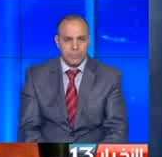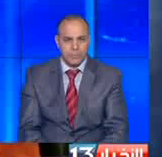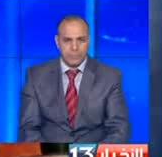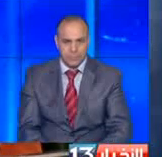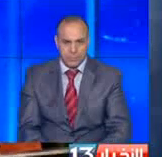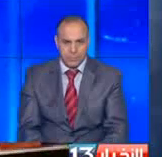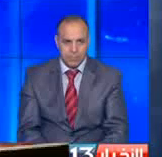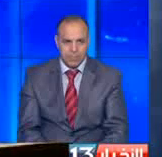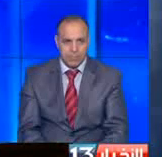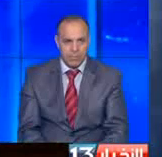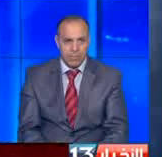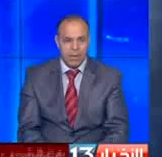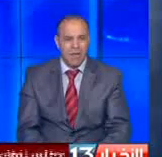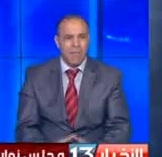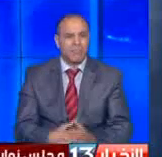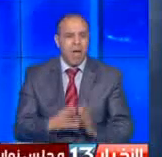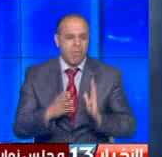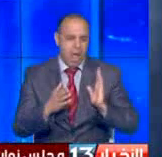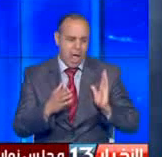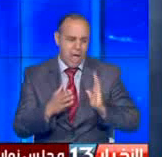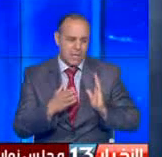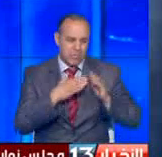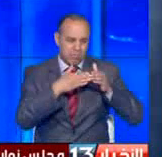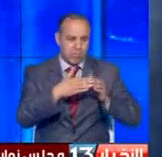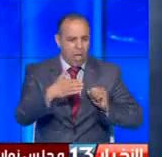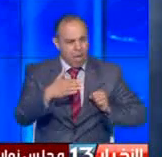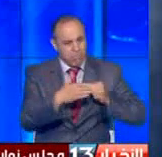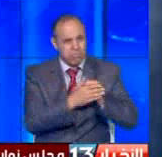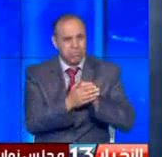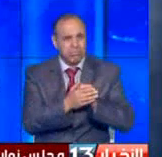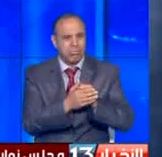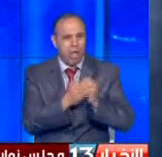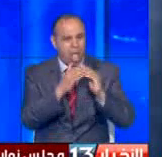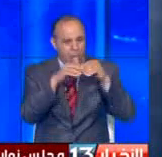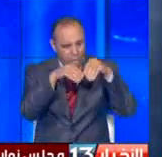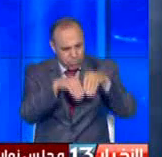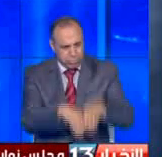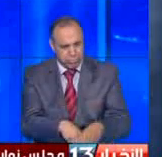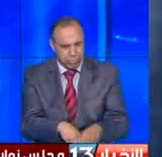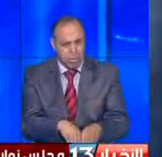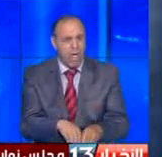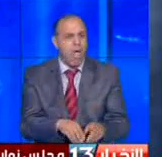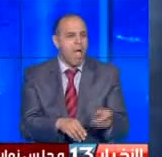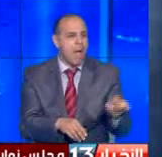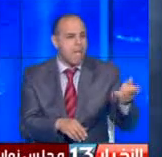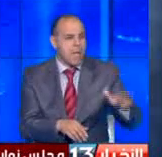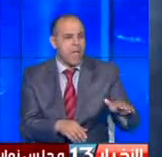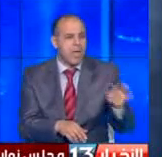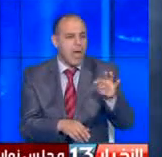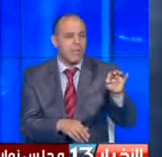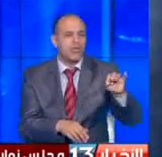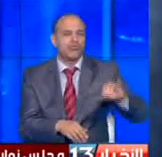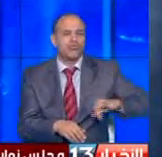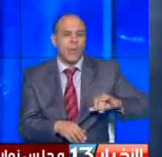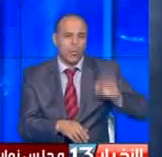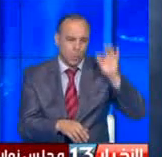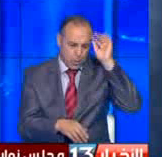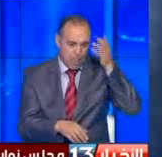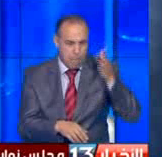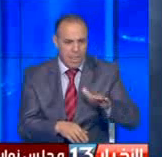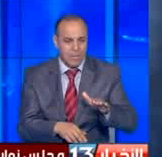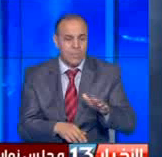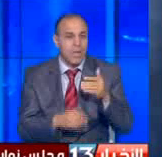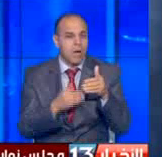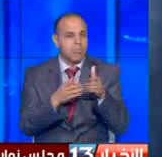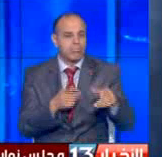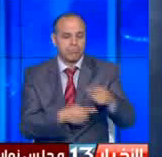القت حادثه اصطدام خبره عسكريه بمركب ما ادى الى وفاه اكثر من اربعين شابا تونسيا بديل انهاء